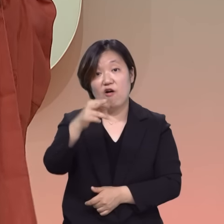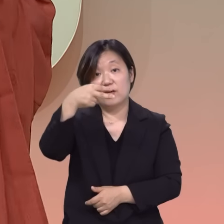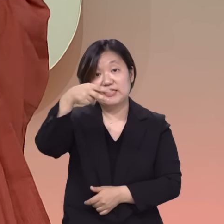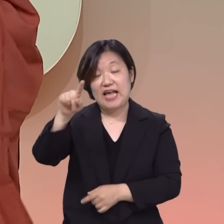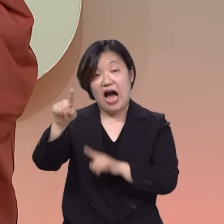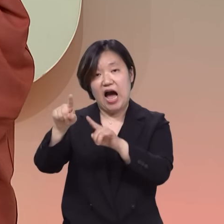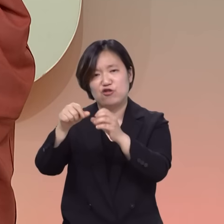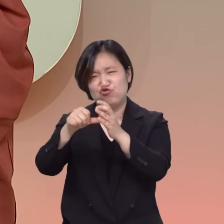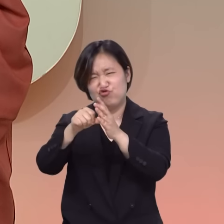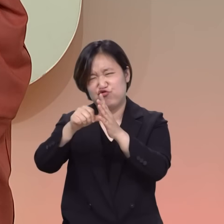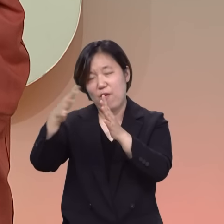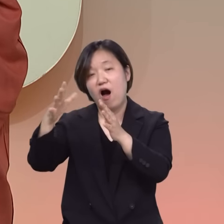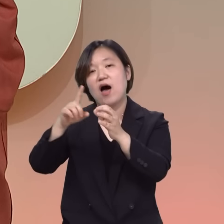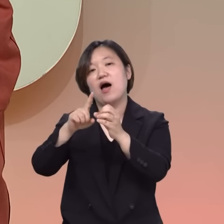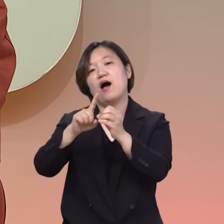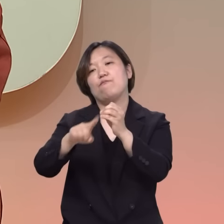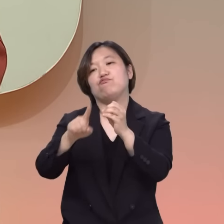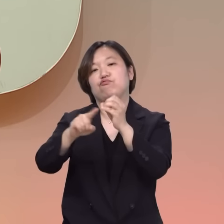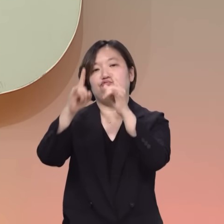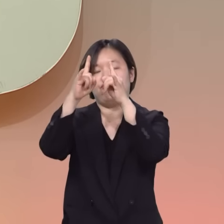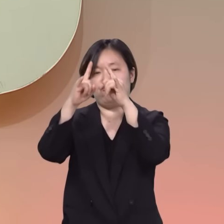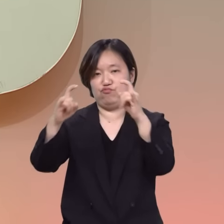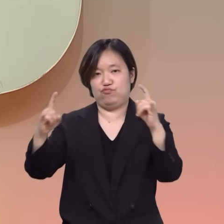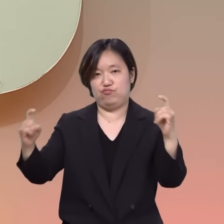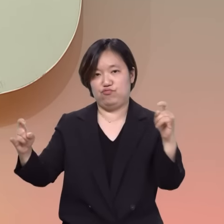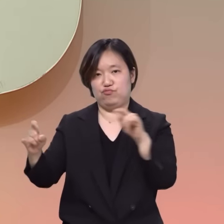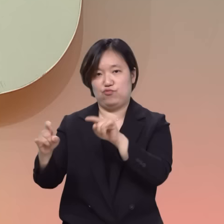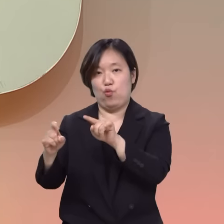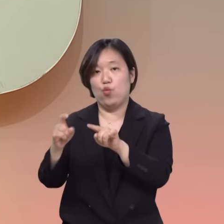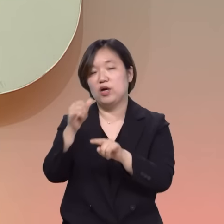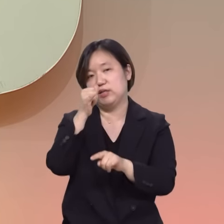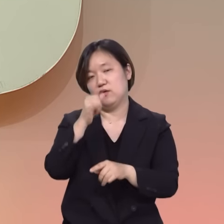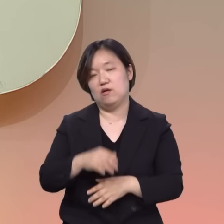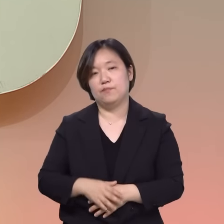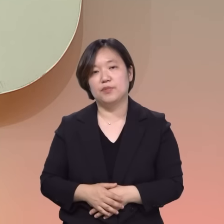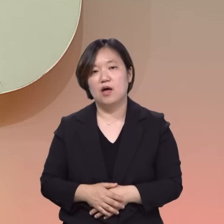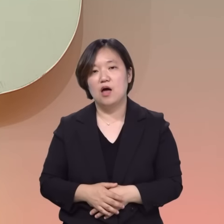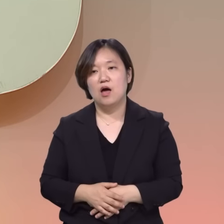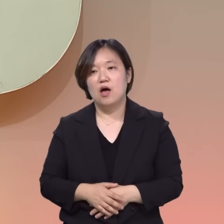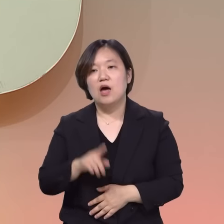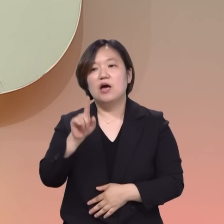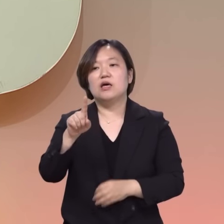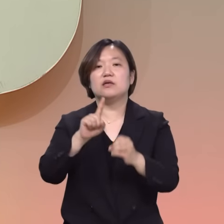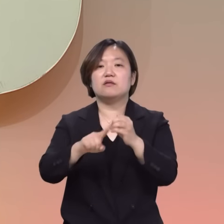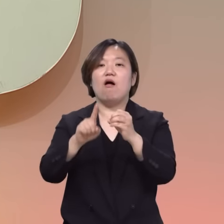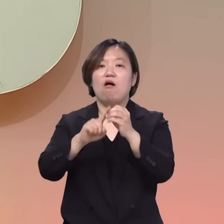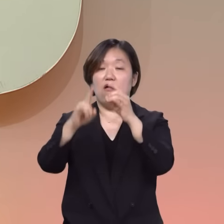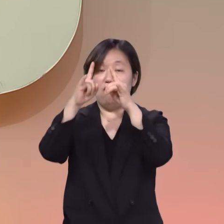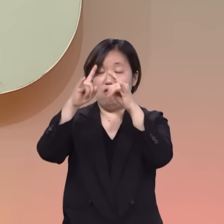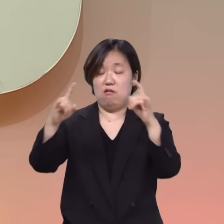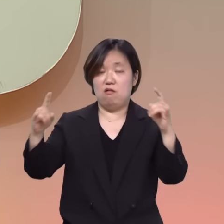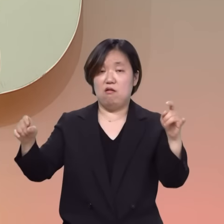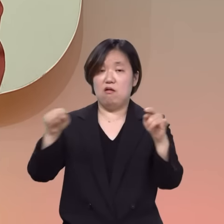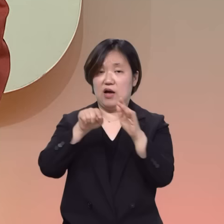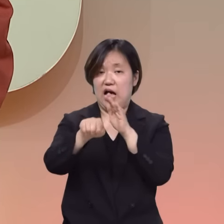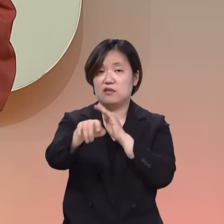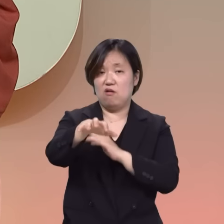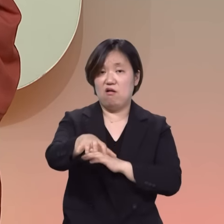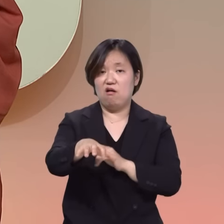유명한 사찰이 있거든요 울진에 있는 불영사는 절에서 한겨울에 이렇게